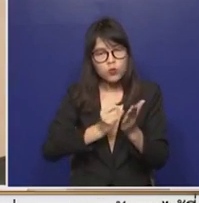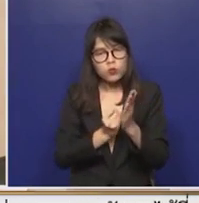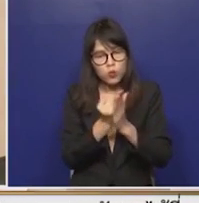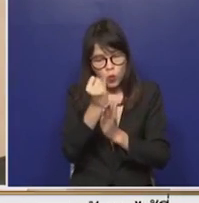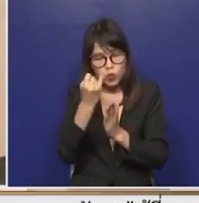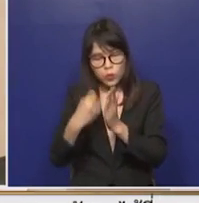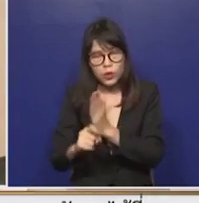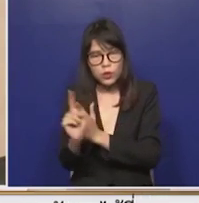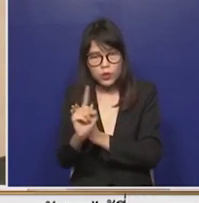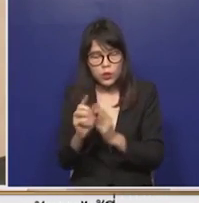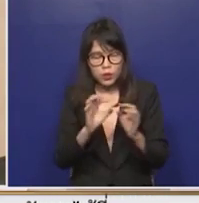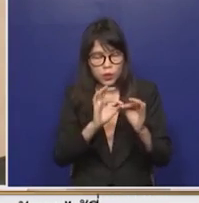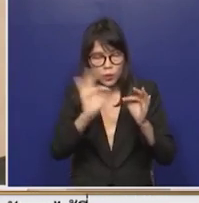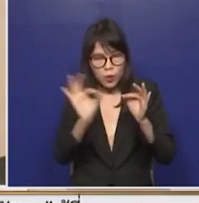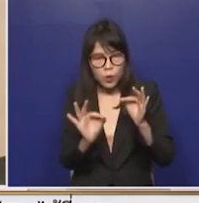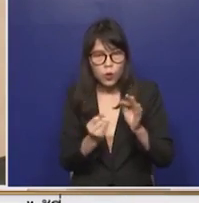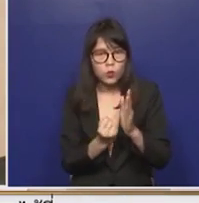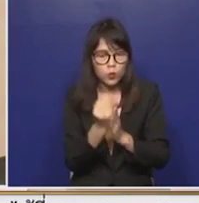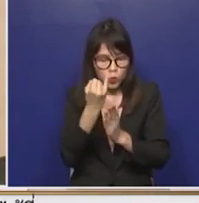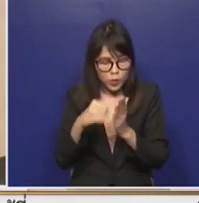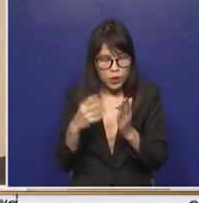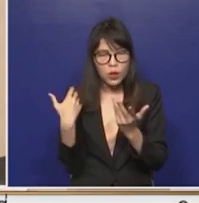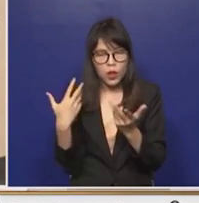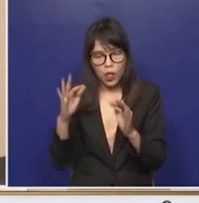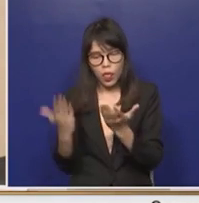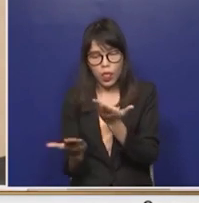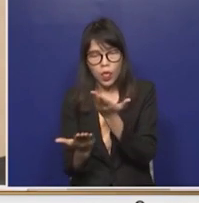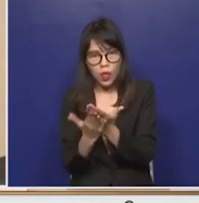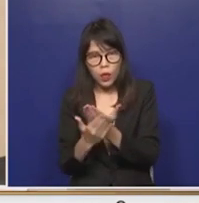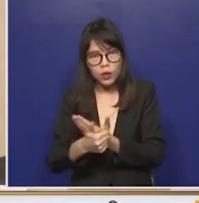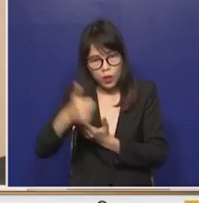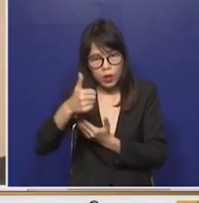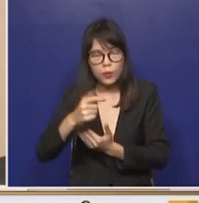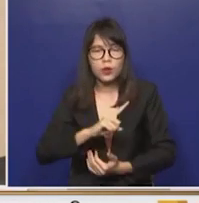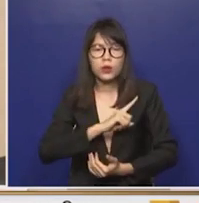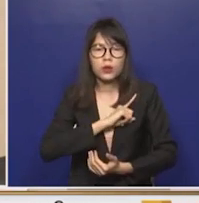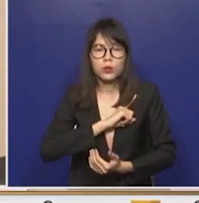แล้วก็เป็นเหตุผลที่จะบรรจุได้หรือไม่ผมต้องรับผิดชอบ